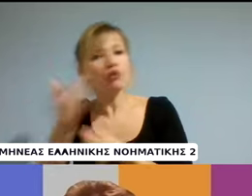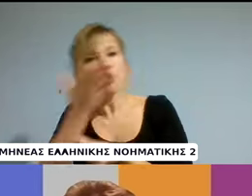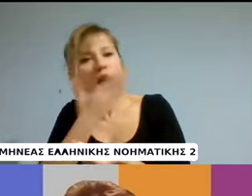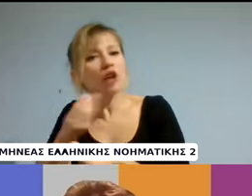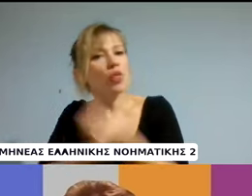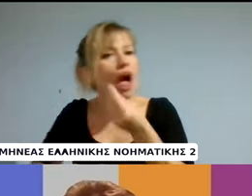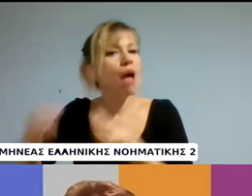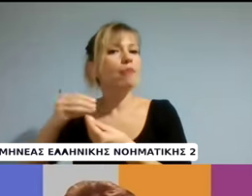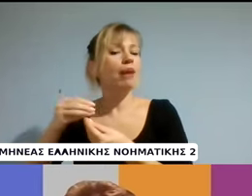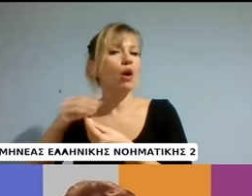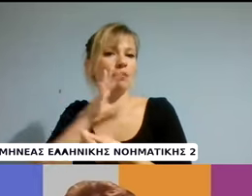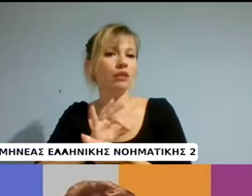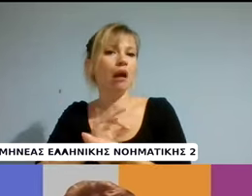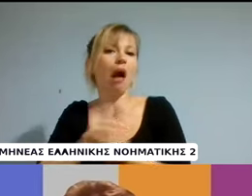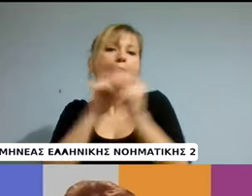εταιρεία.